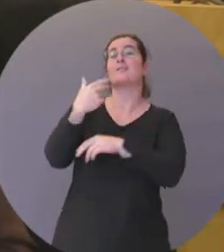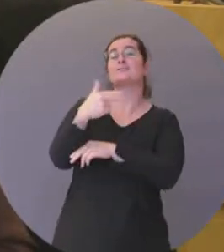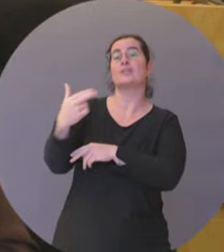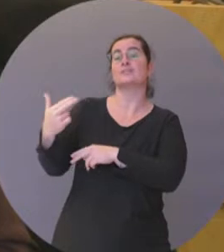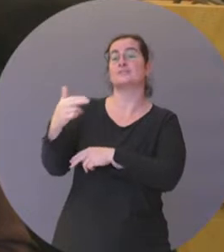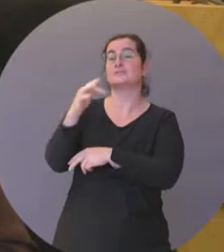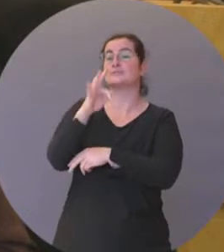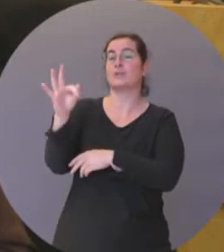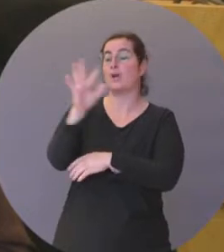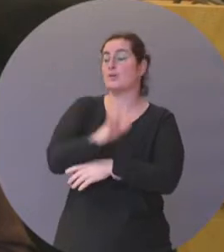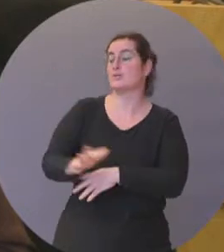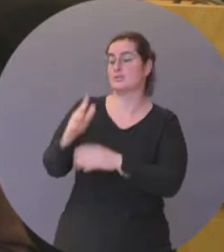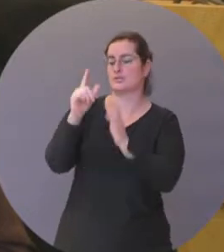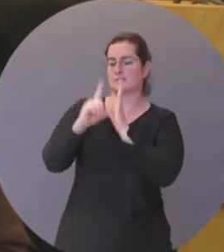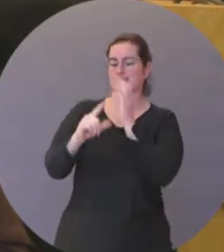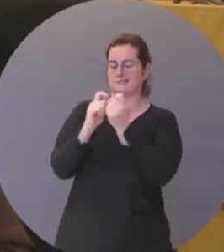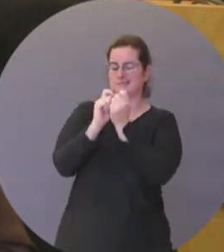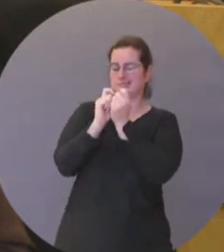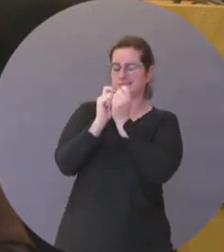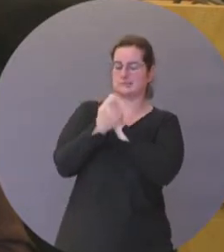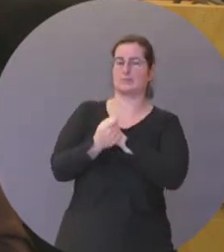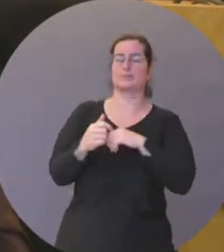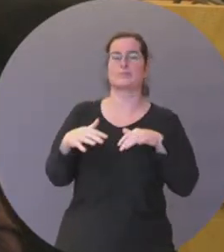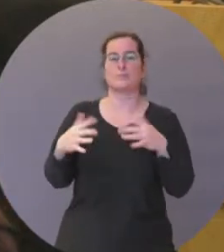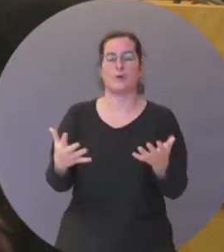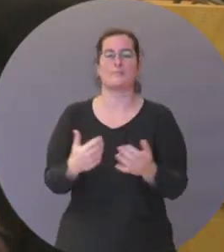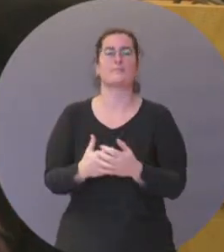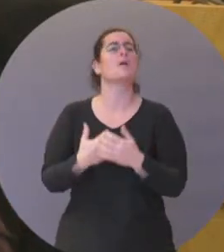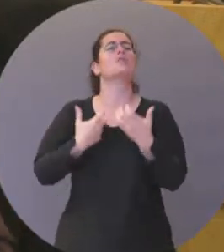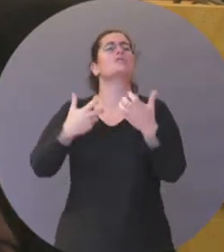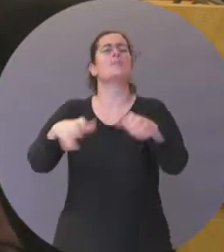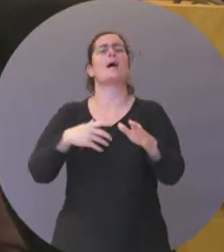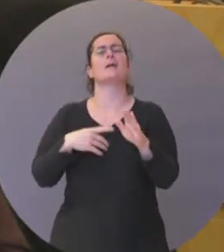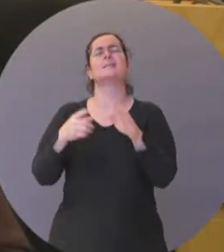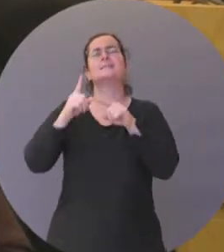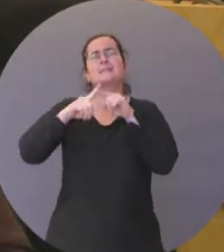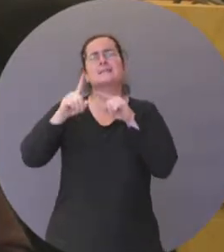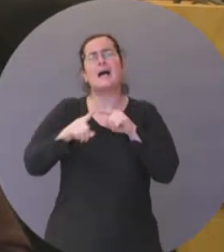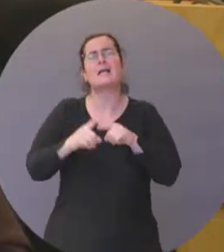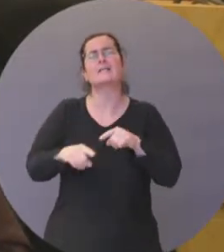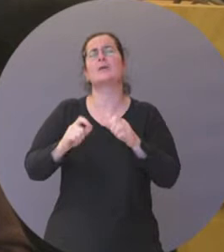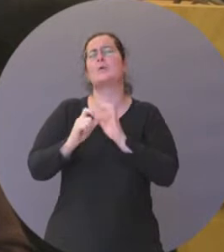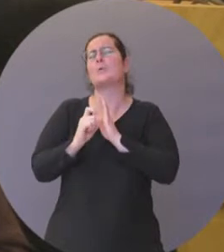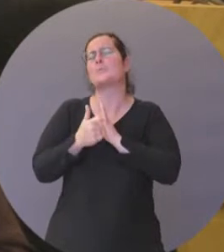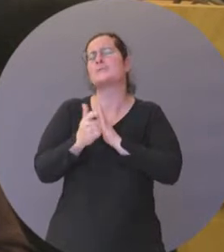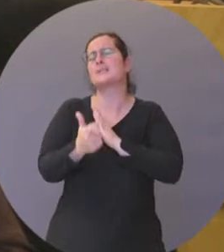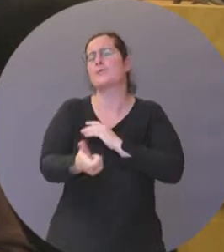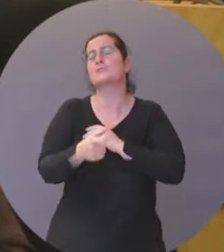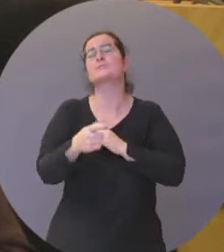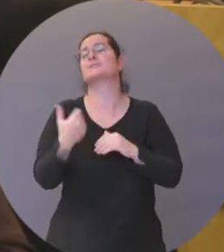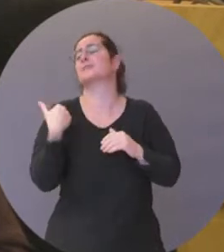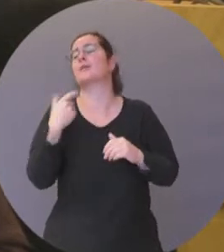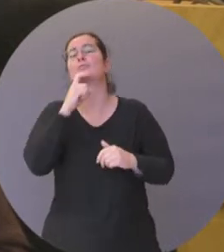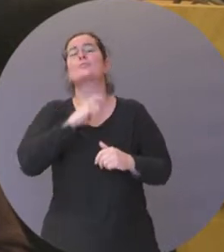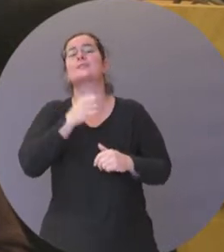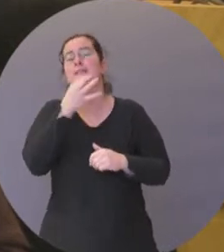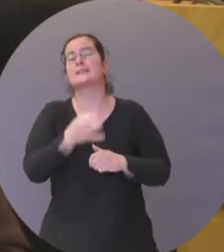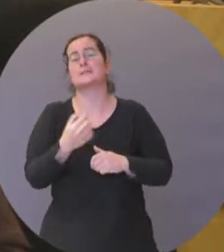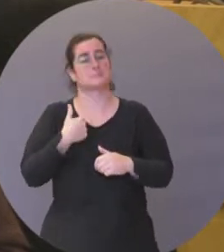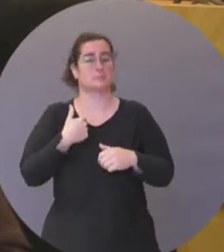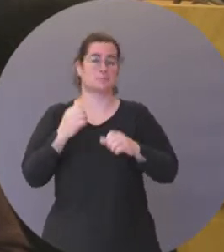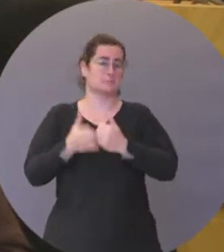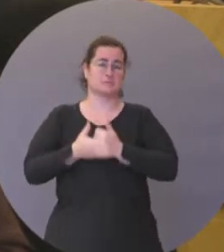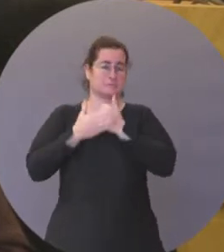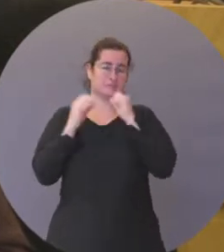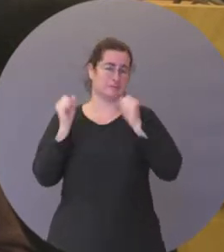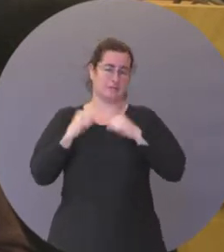je rentrerai pas dans les détails de ces conséquences que tu as évoqué Dominique on les partage bien évidemment tous